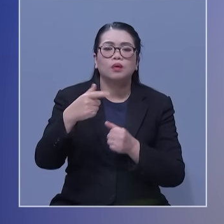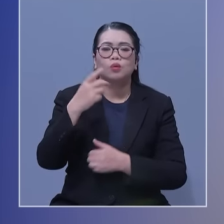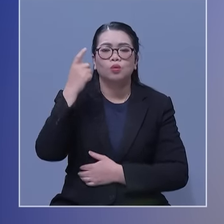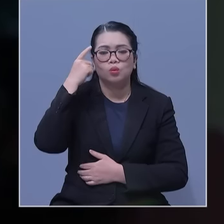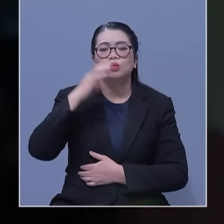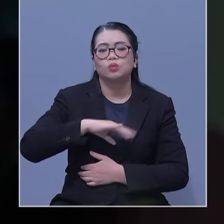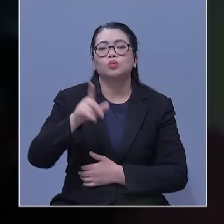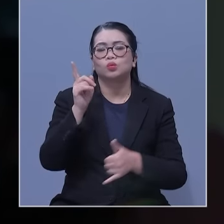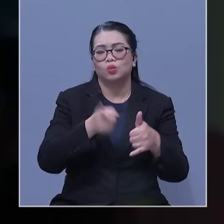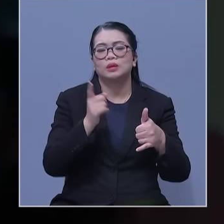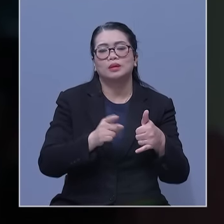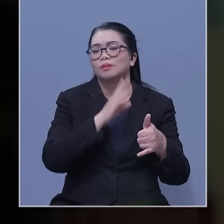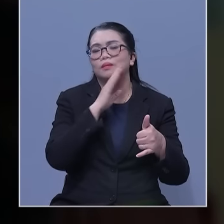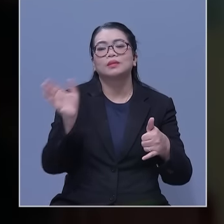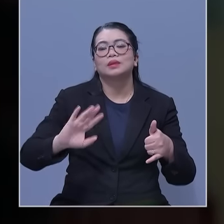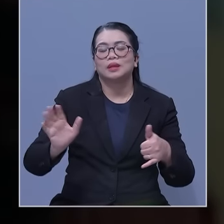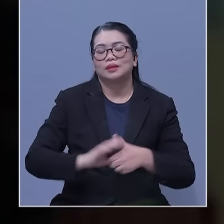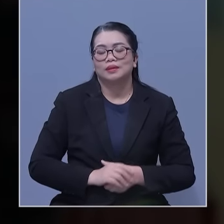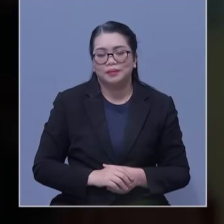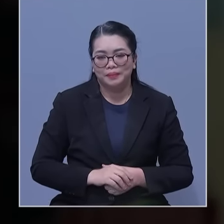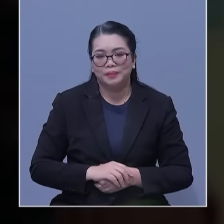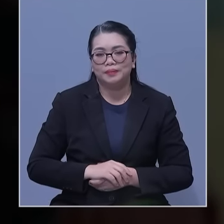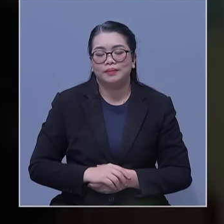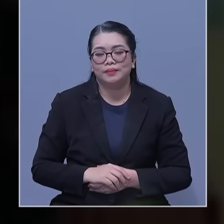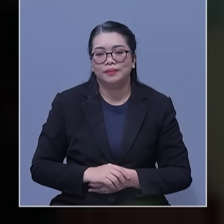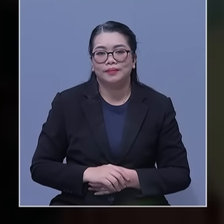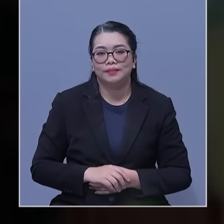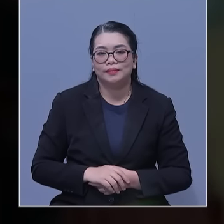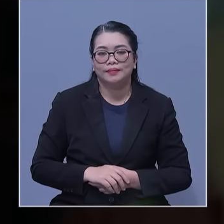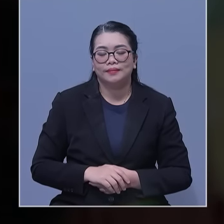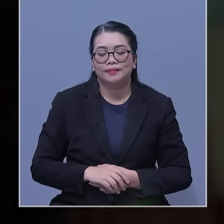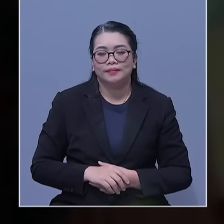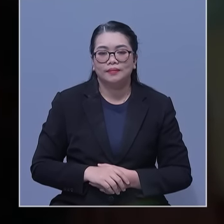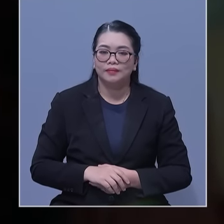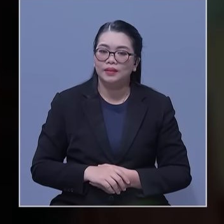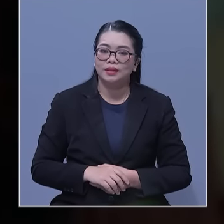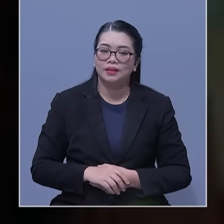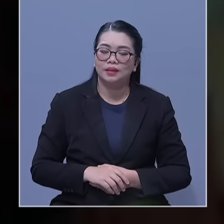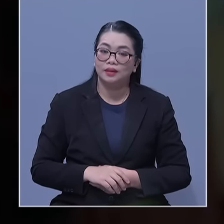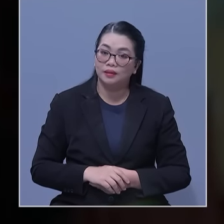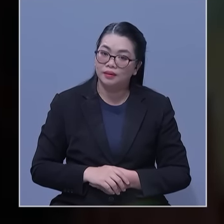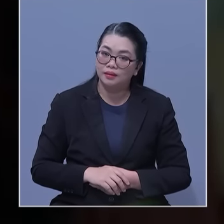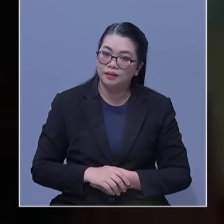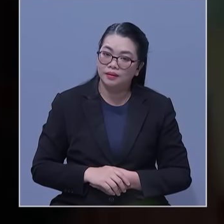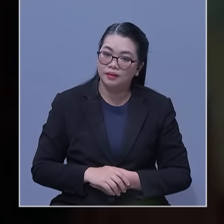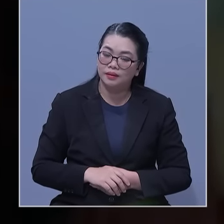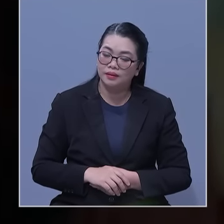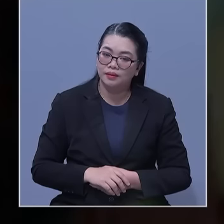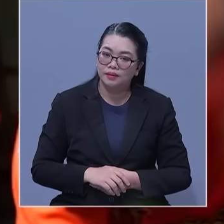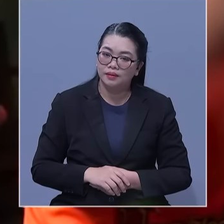แล้วเคใช่ครับเห็นถามไนที่ี่ที่ผ่านมาตที่แกหายตัวไปมีติดต่อหรือประสานทางเรามาบ้างมครับไม่มี